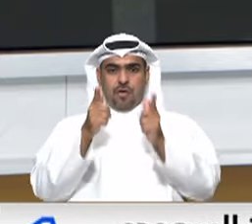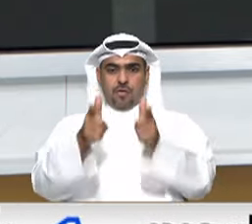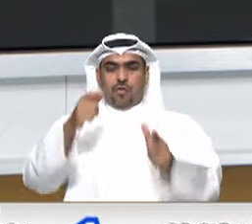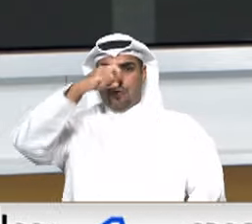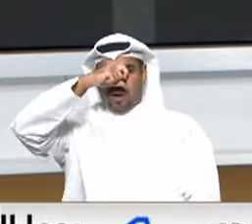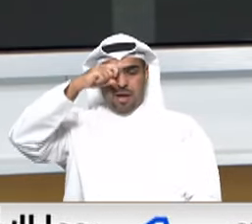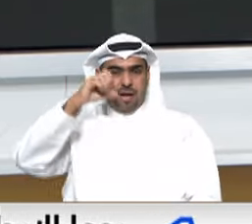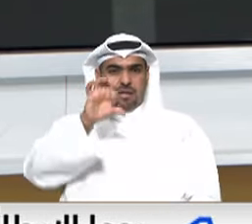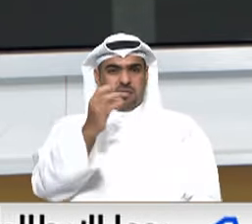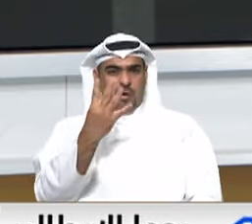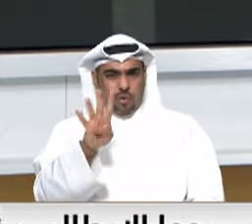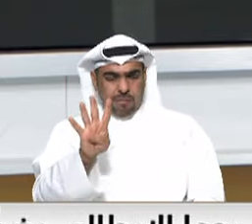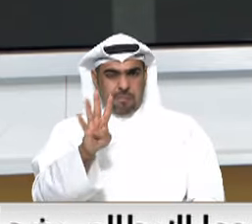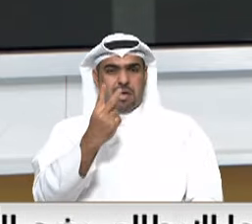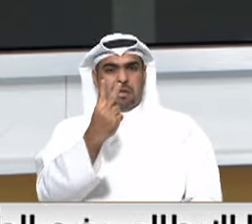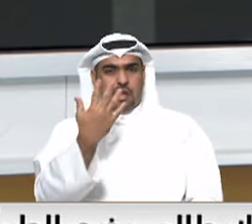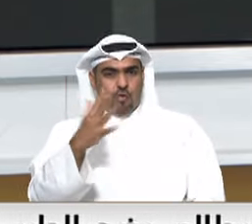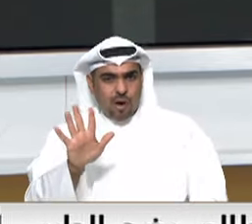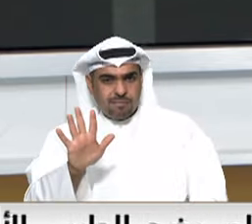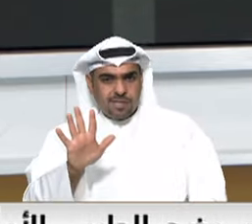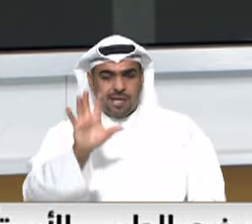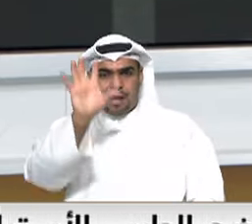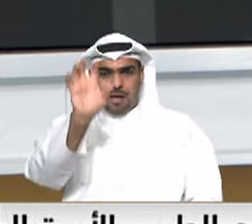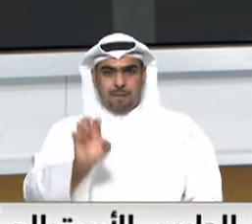49 52 50، والصغرى